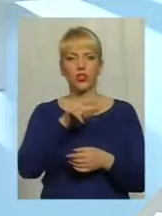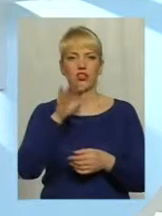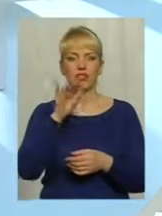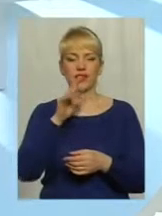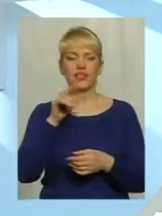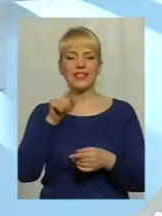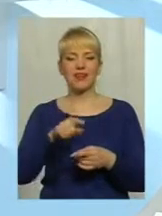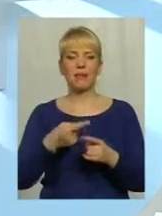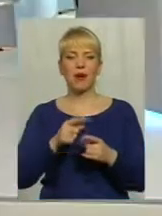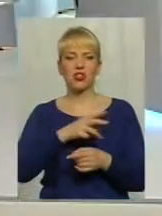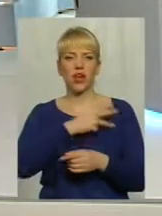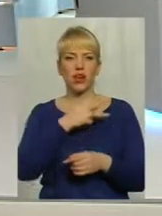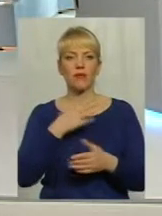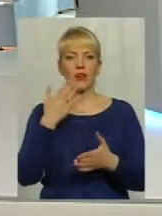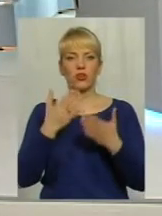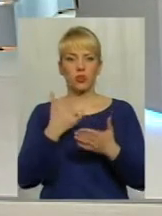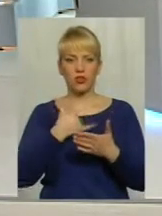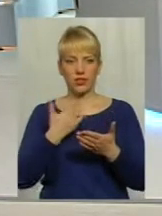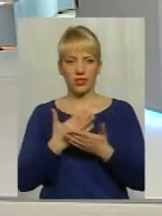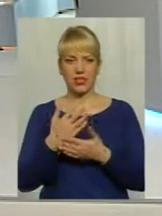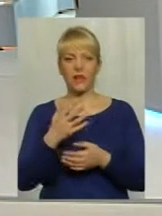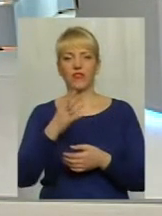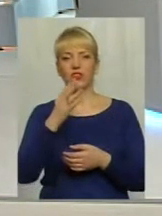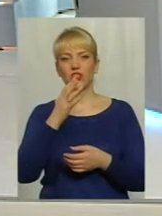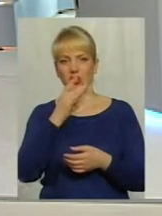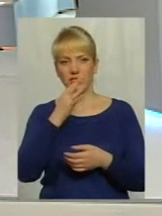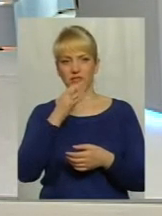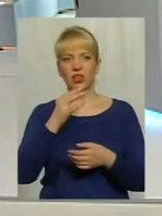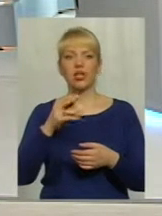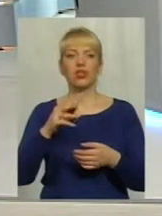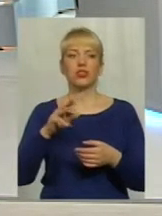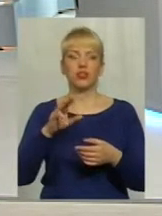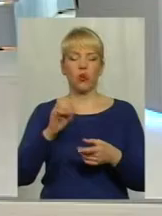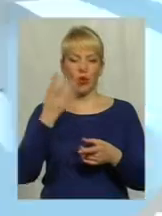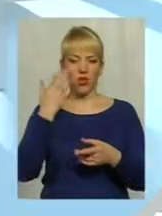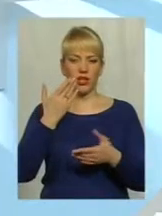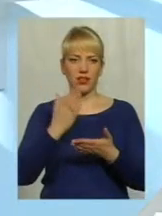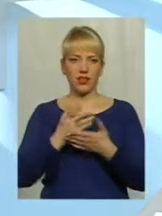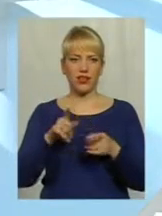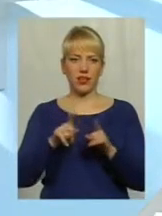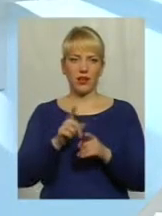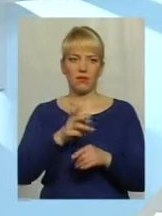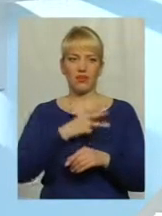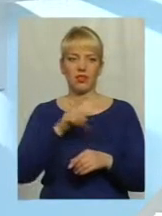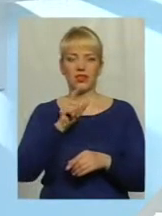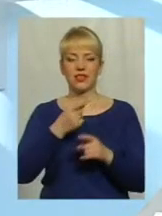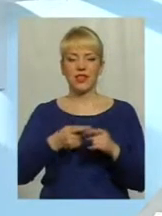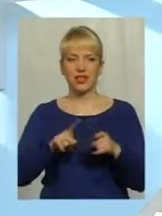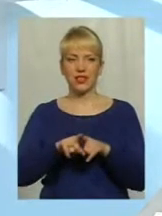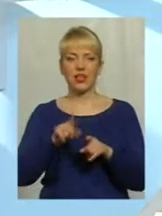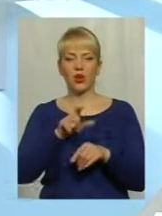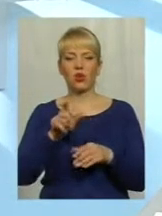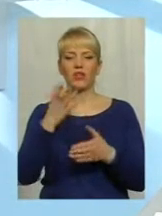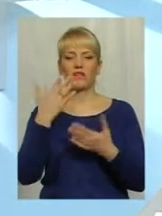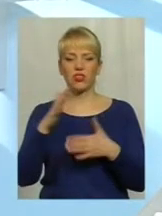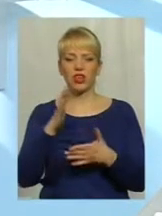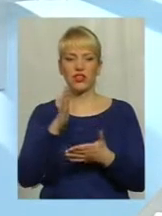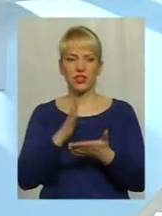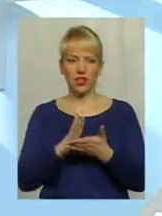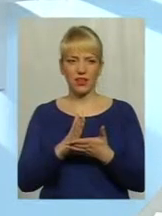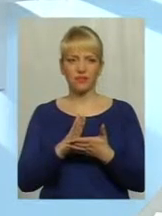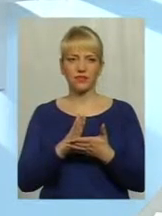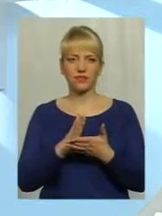в нас є таке бажання, справді є бажання, не хто в лісах, хто по дрова, а справді єдине таке бажання, ці люди обов'язково, вони вже є. Вони